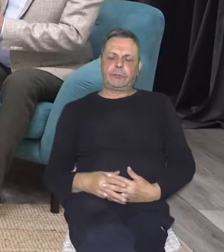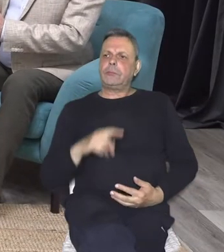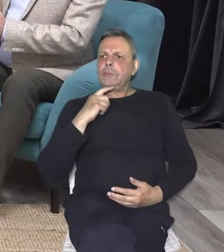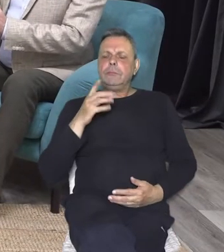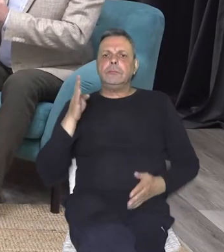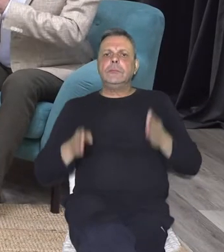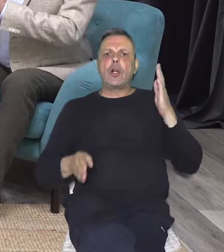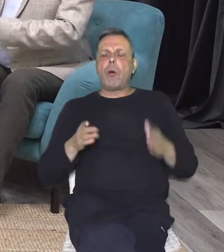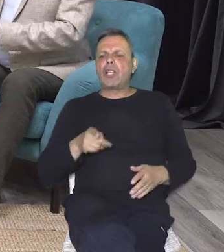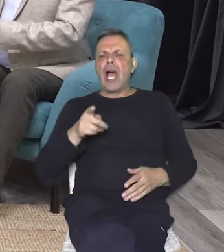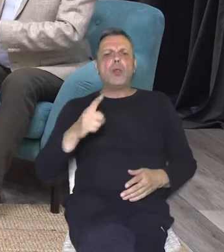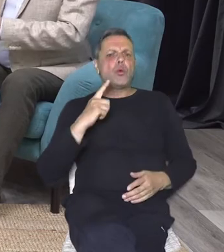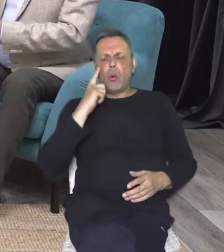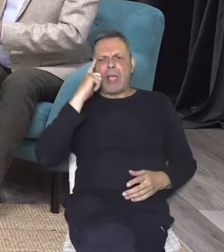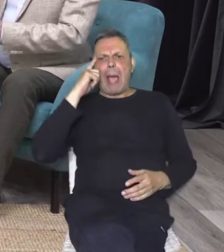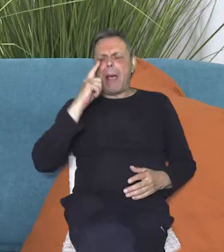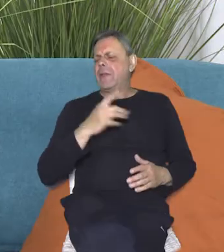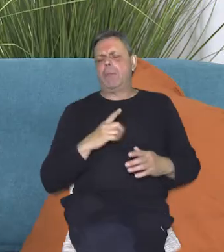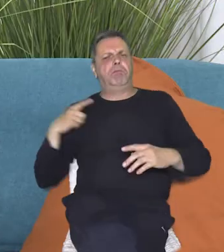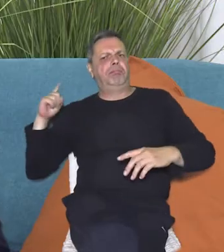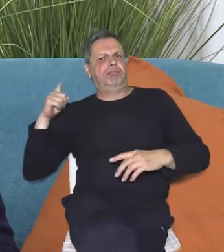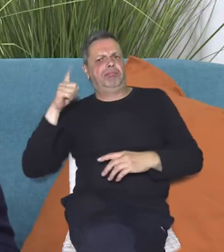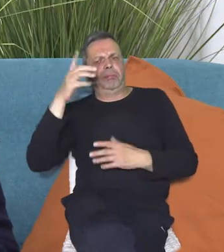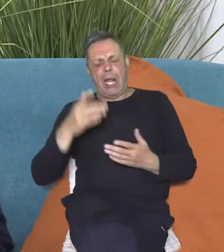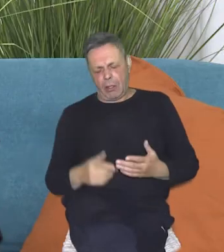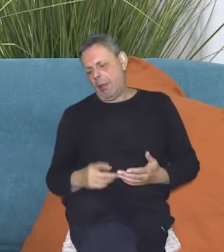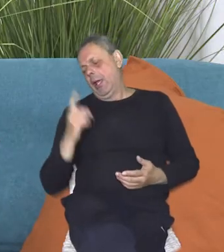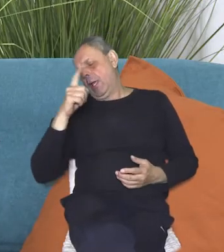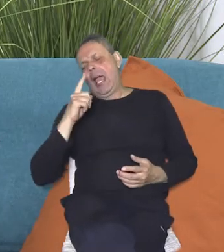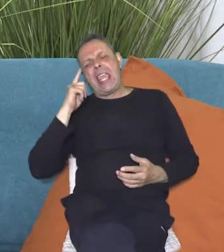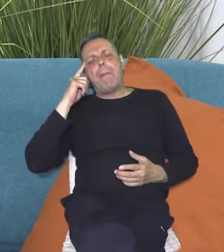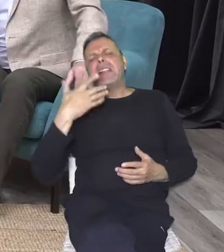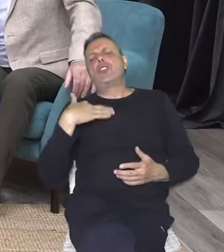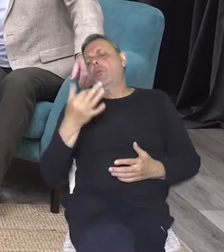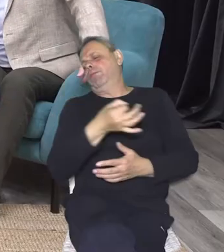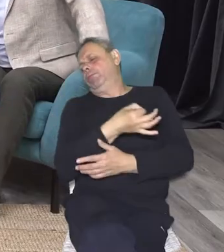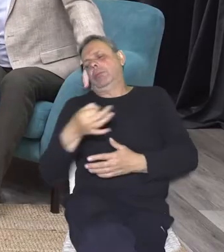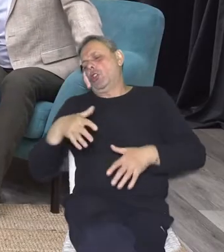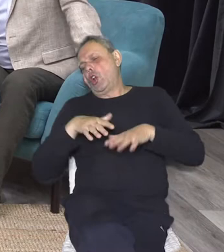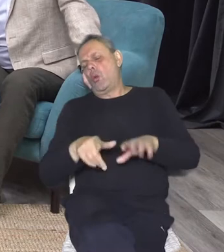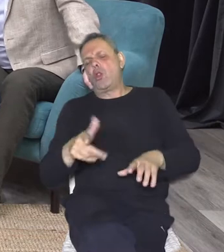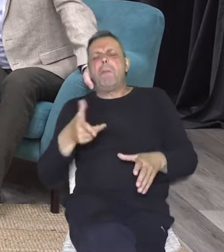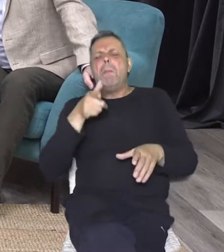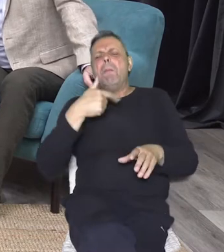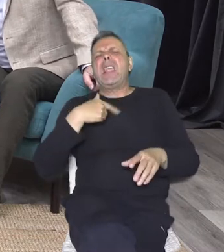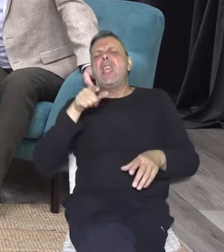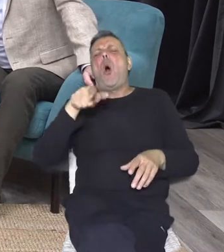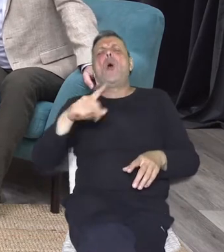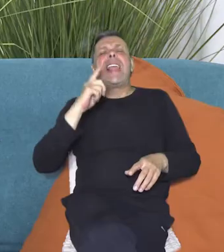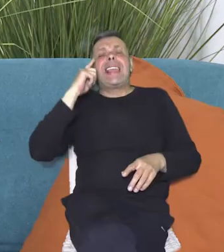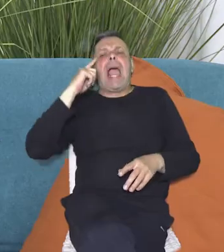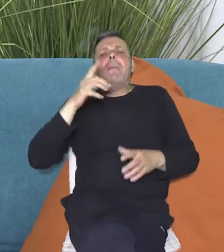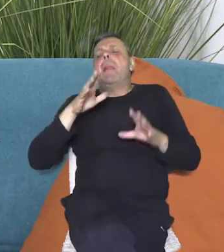Spomenuli ste robotiku, tu su Japanci otišli najdalje. Da, mislim, Japanci su genijalci, od njih mi možemo stvarno puno